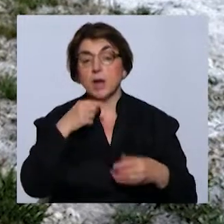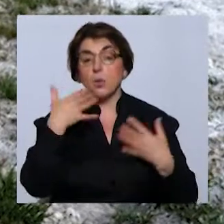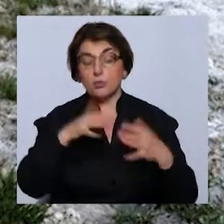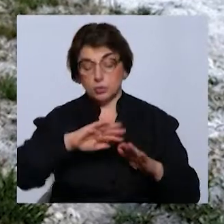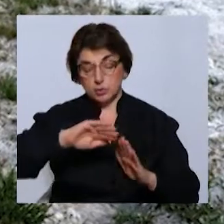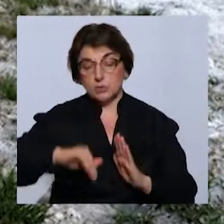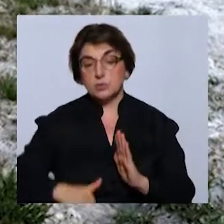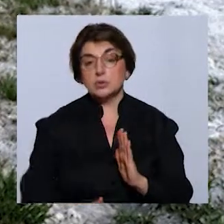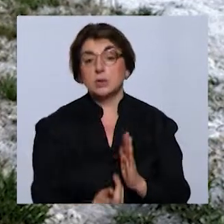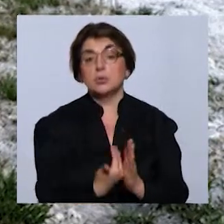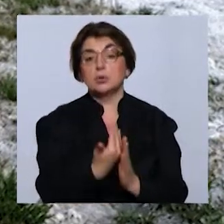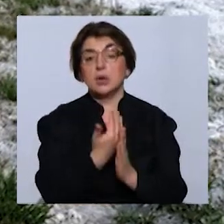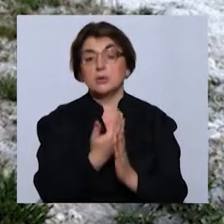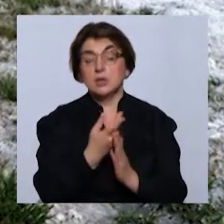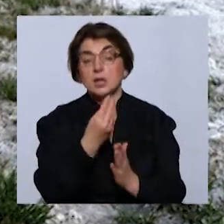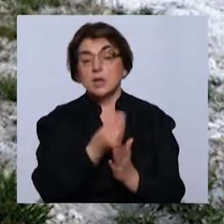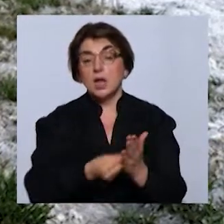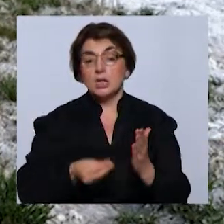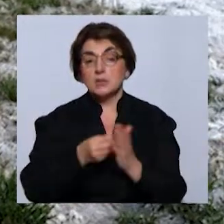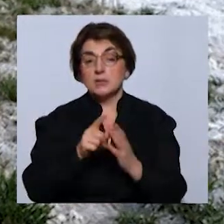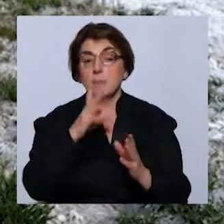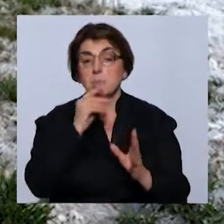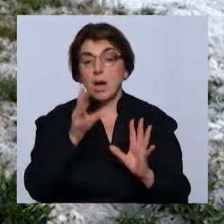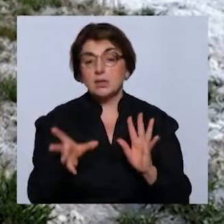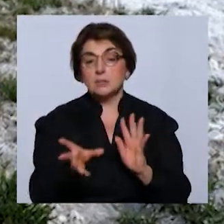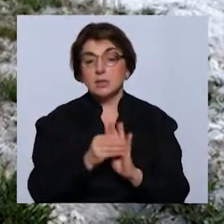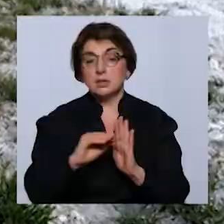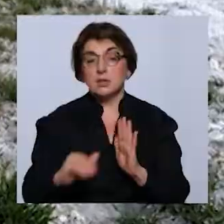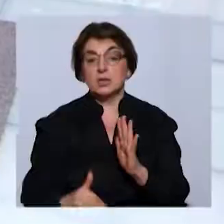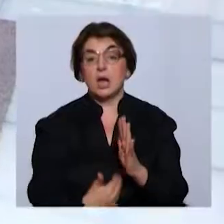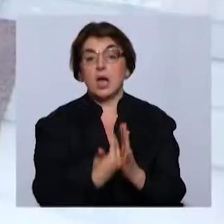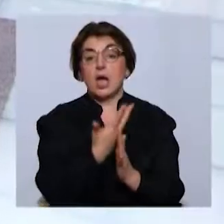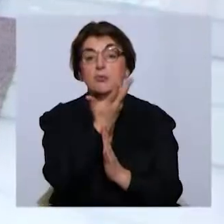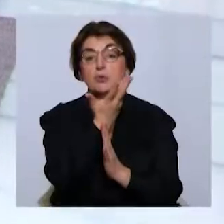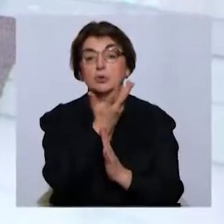ამოდის ამოაქვს თან ეს მარილები აი უკვე ნიადაგის